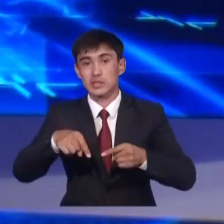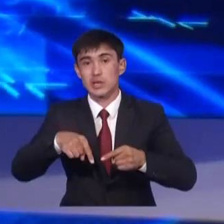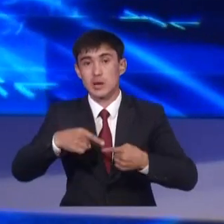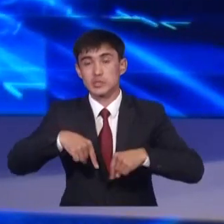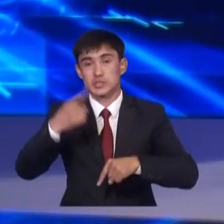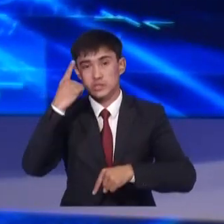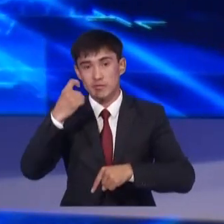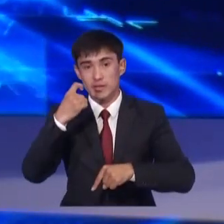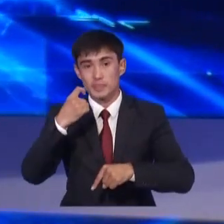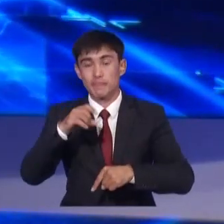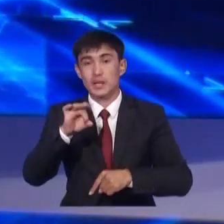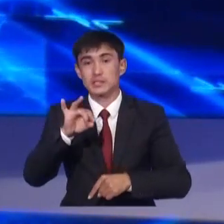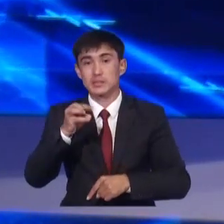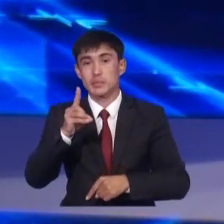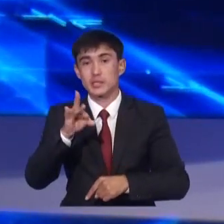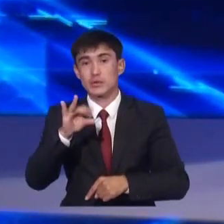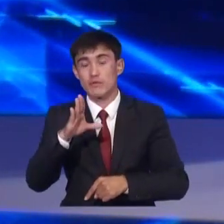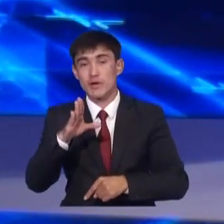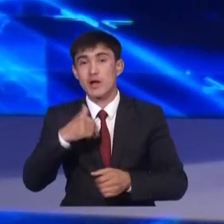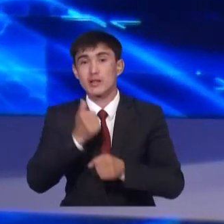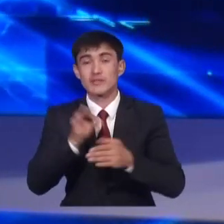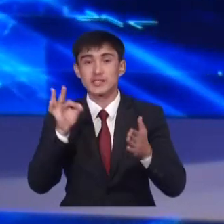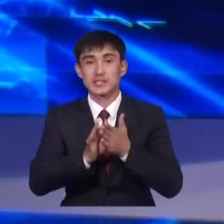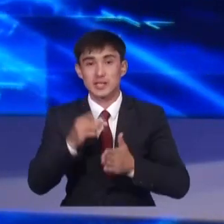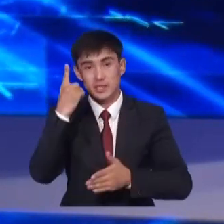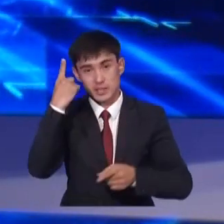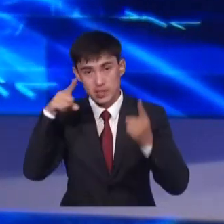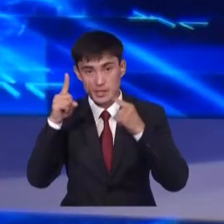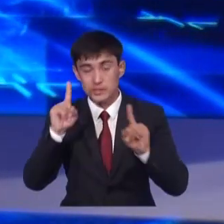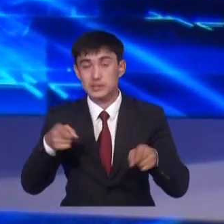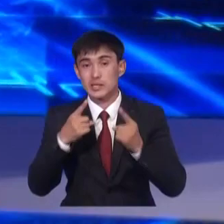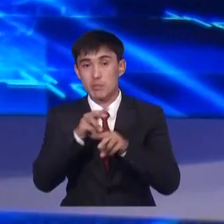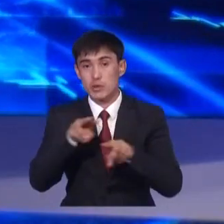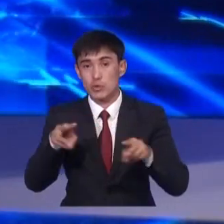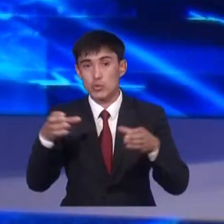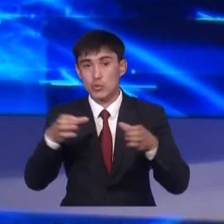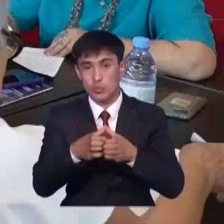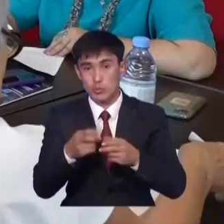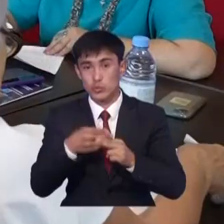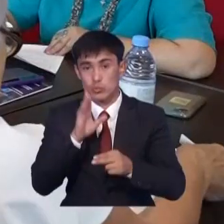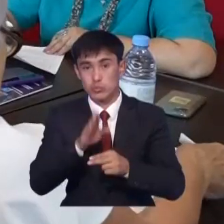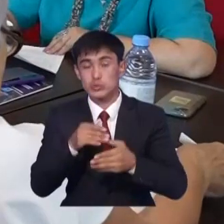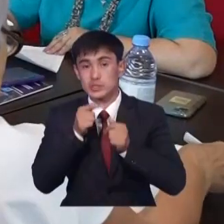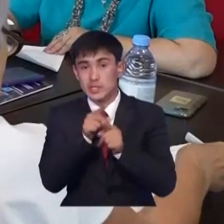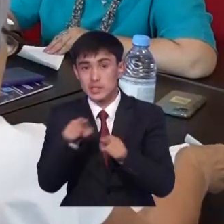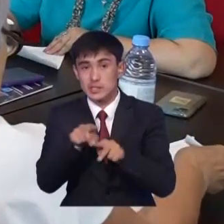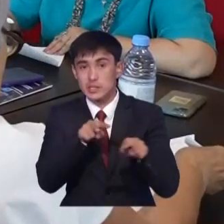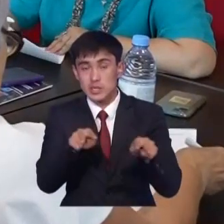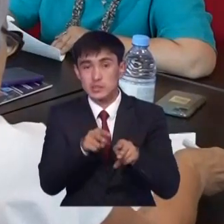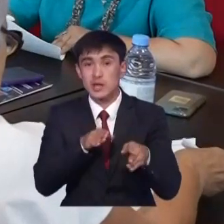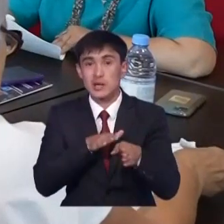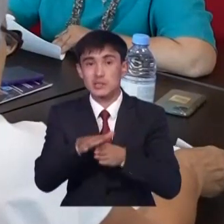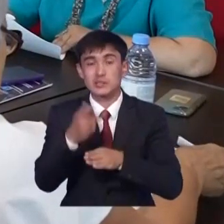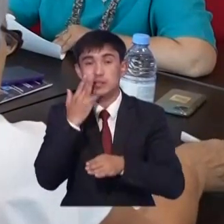«Общественный совет» Александр Братенков, основная цель данной идеи – создание мониторинговых групп, которые будут следить за ходом